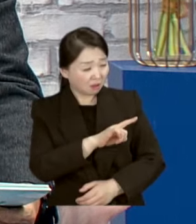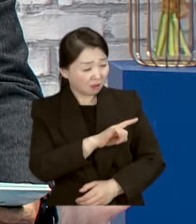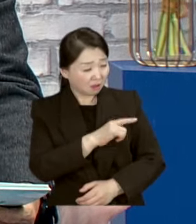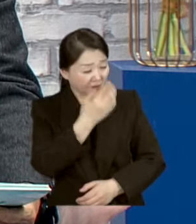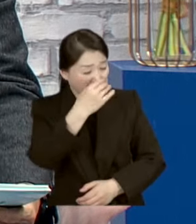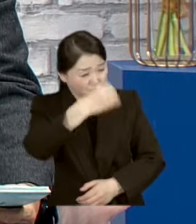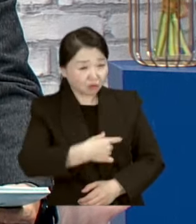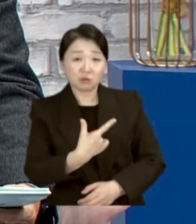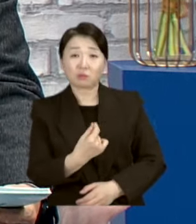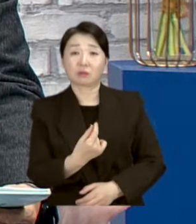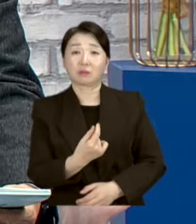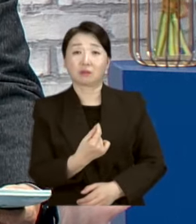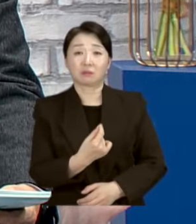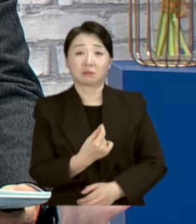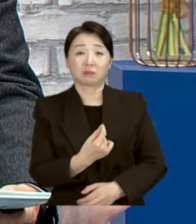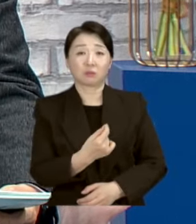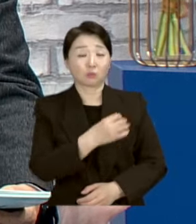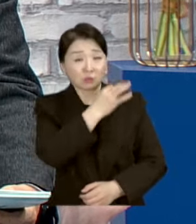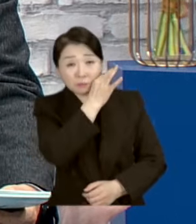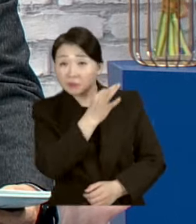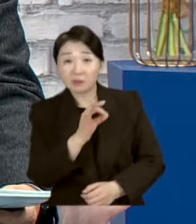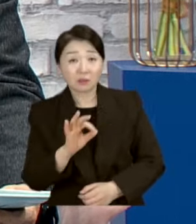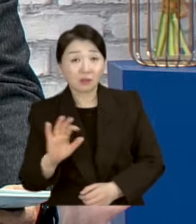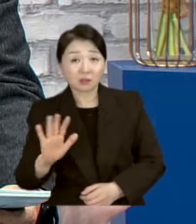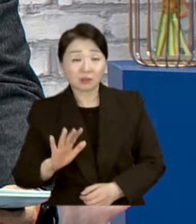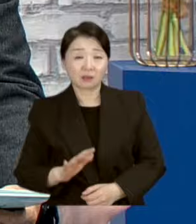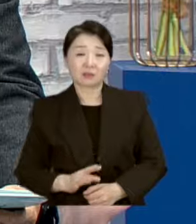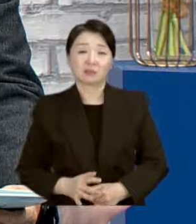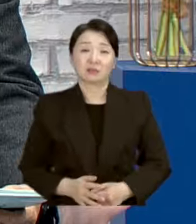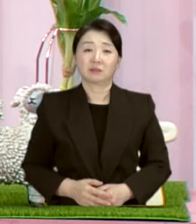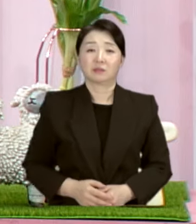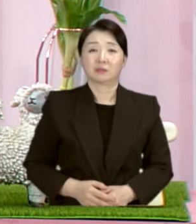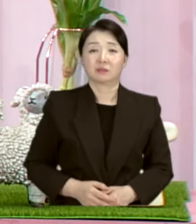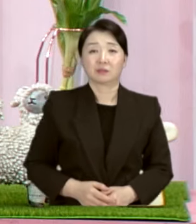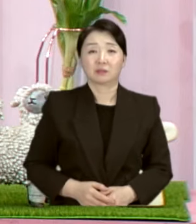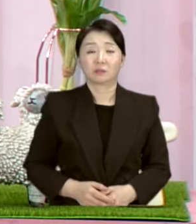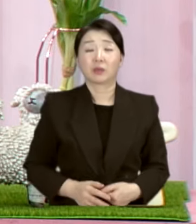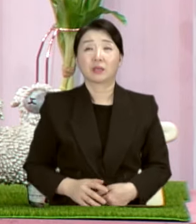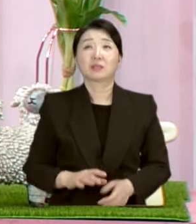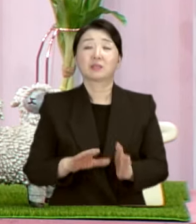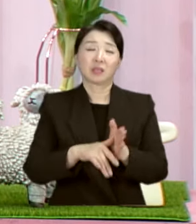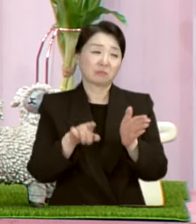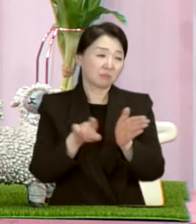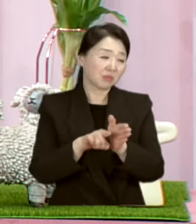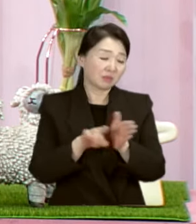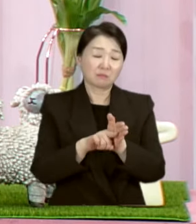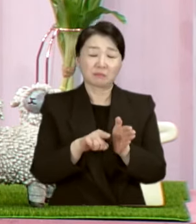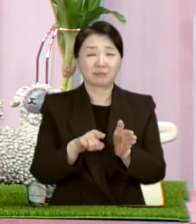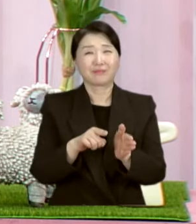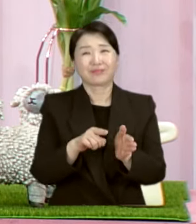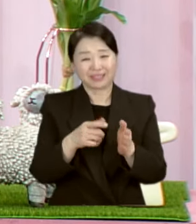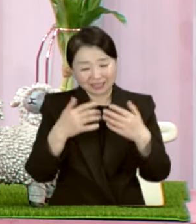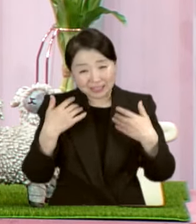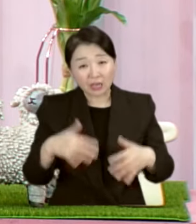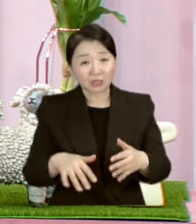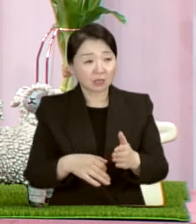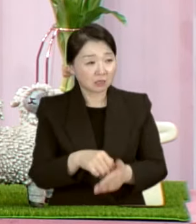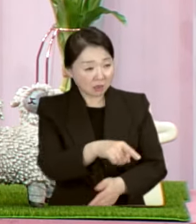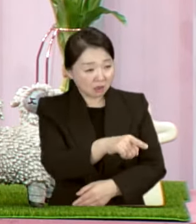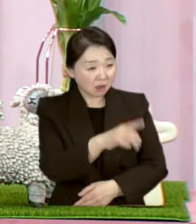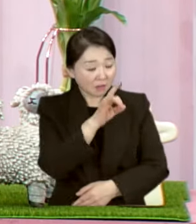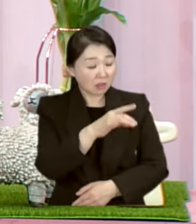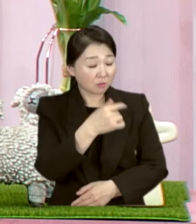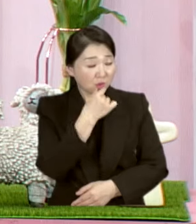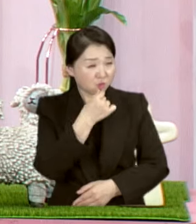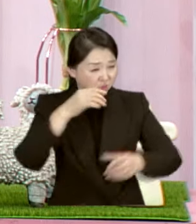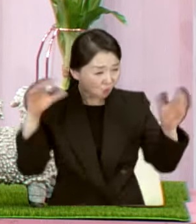것도 느끼고 솔직히 창피하잖아요. 예, 그 당시에 아직 신앙이 어려서 너무 열받아서 이 자식도 안